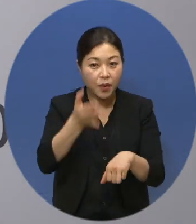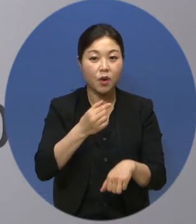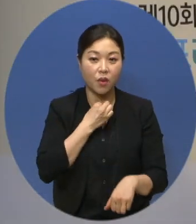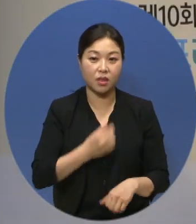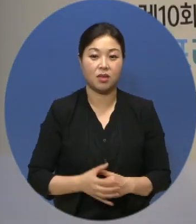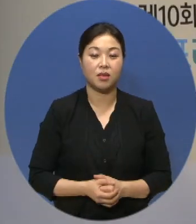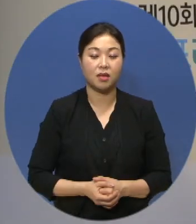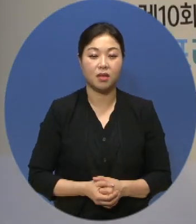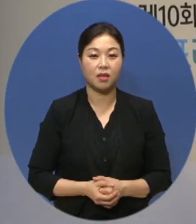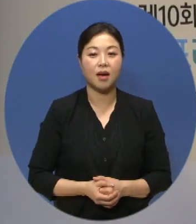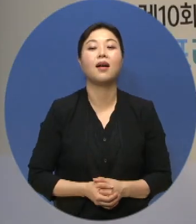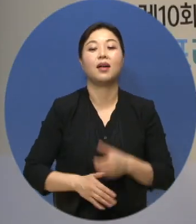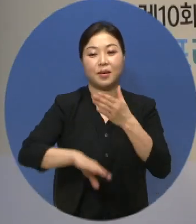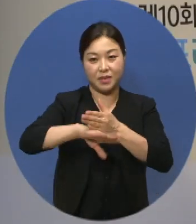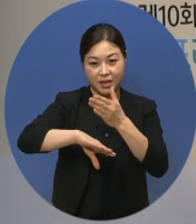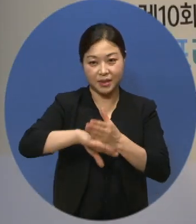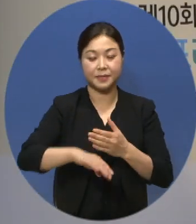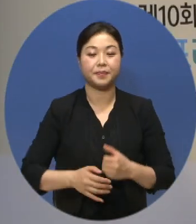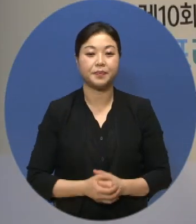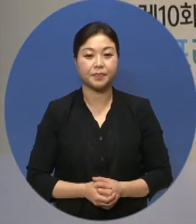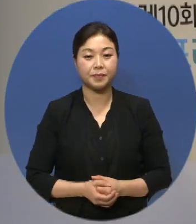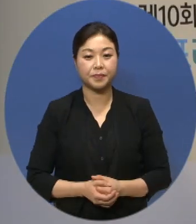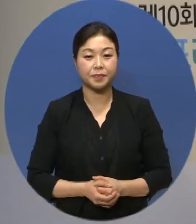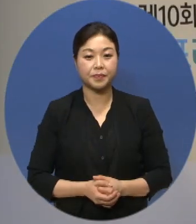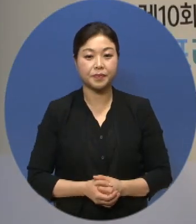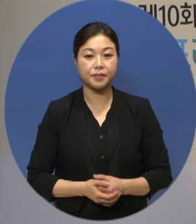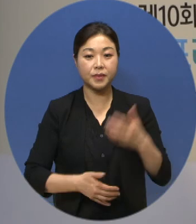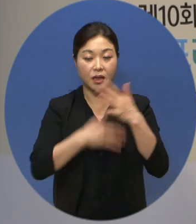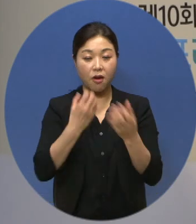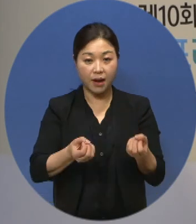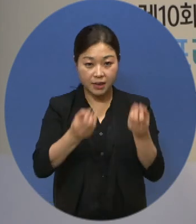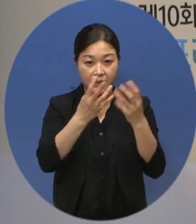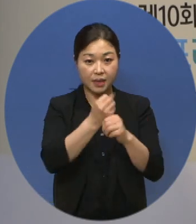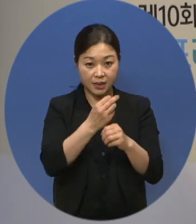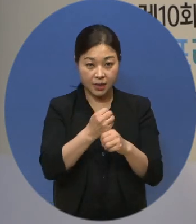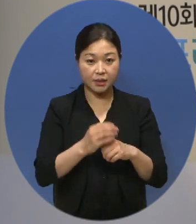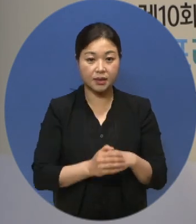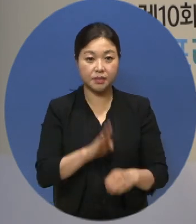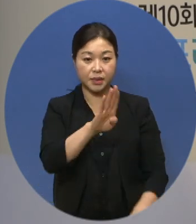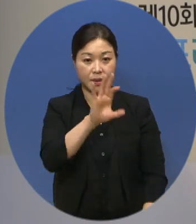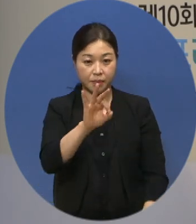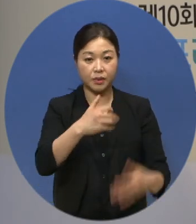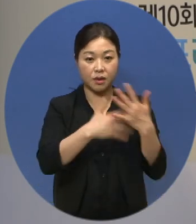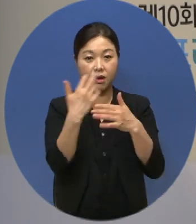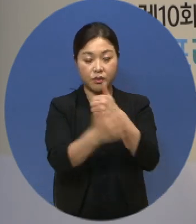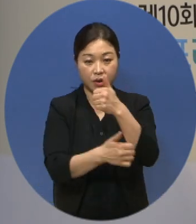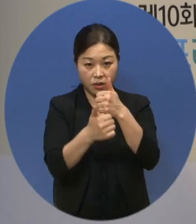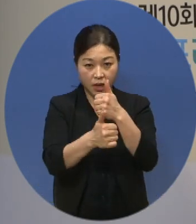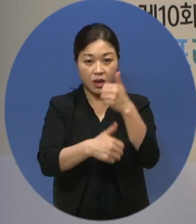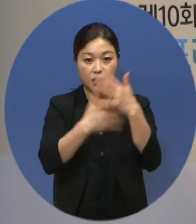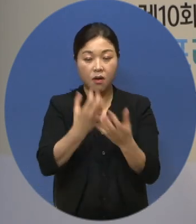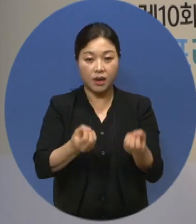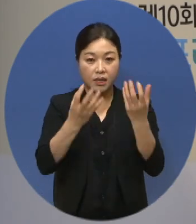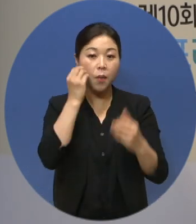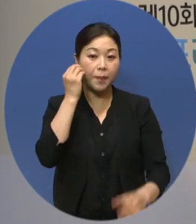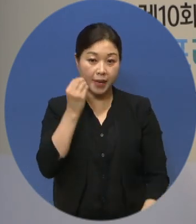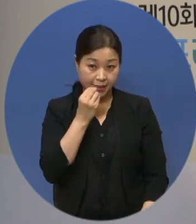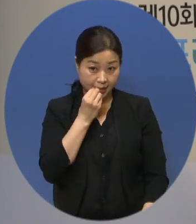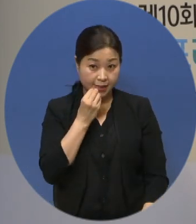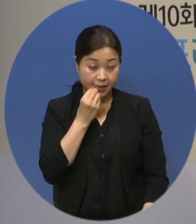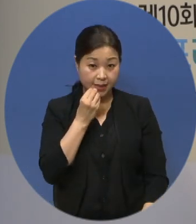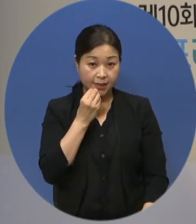싶었었습니다. 고맙습니다. 자, 영화제 일정은요. 베리어 프리 영화위원회 영화제 홈페이지를